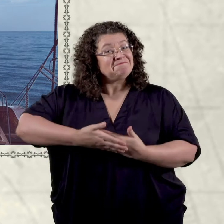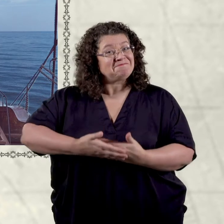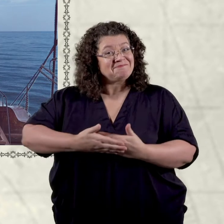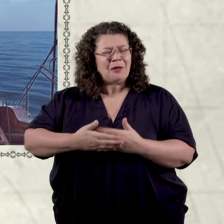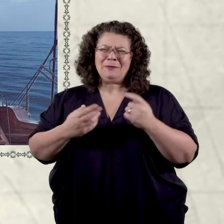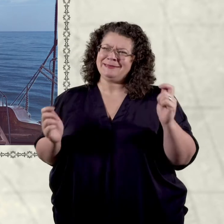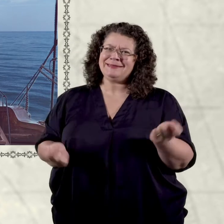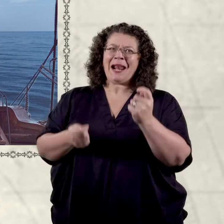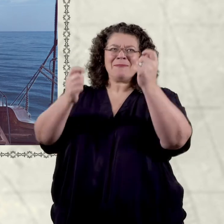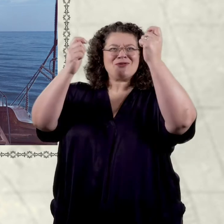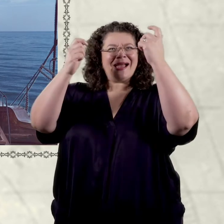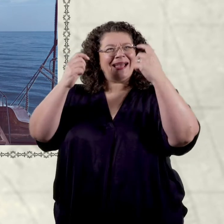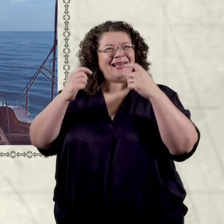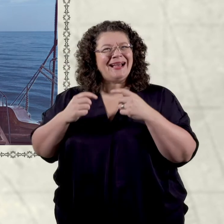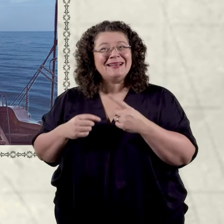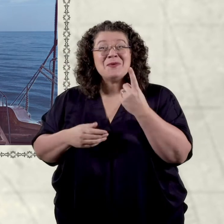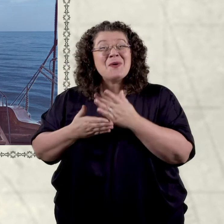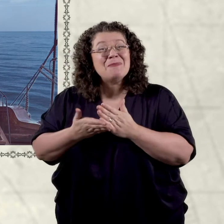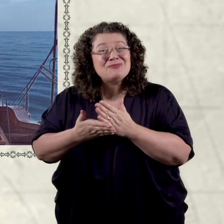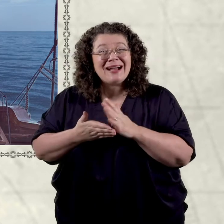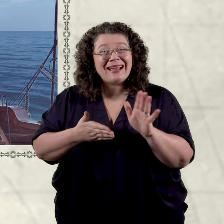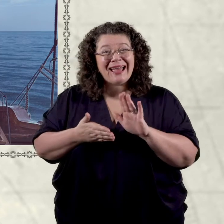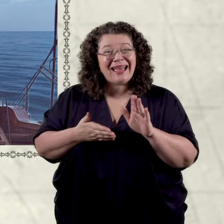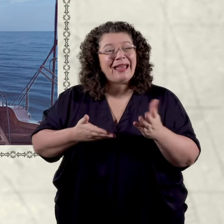heddiw, mi gawson ni 2 ddarn o fara.